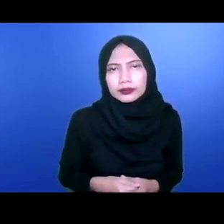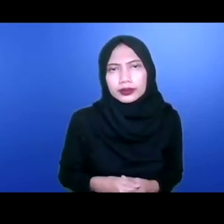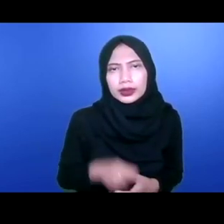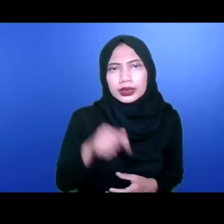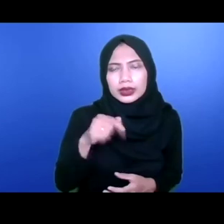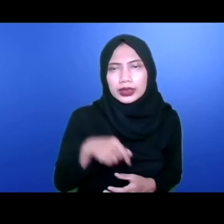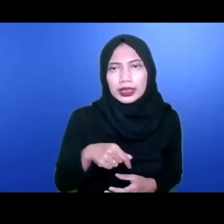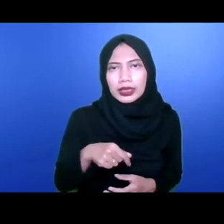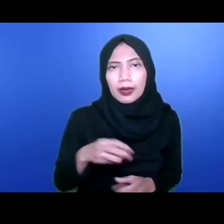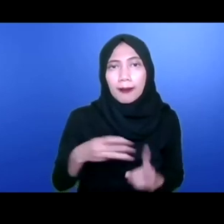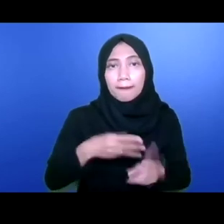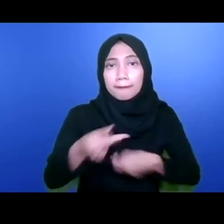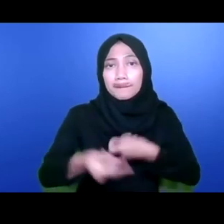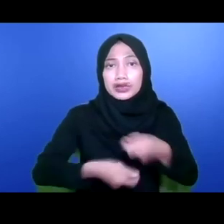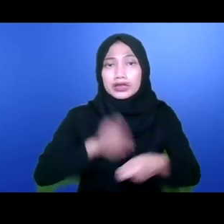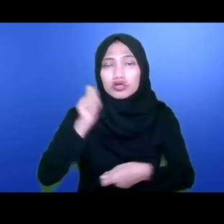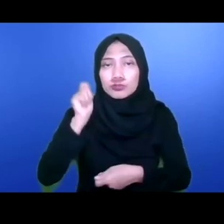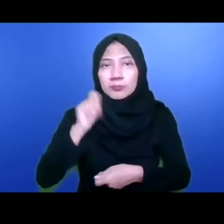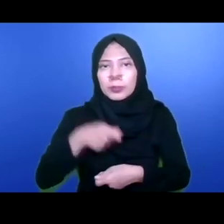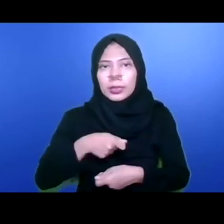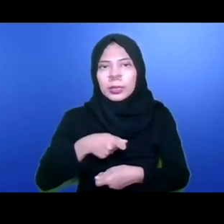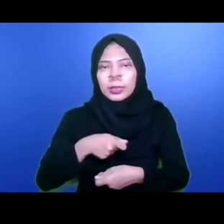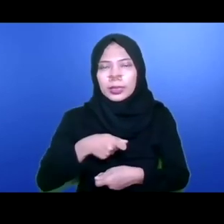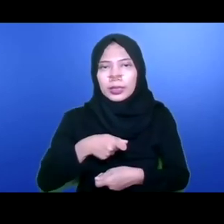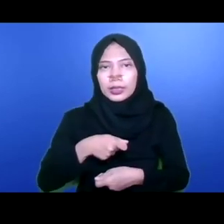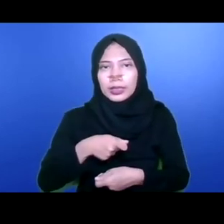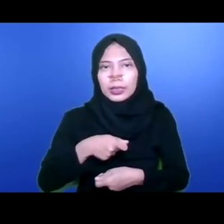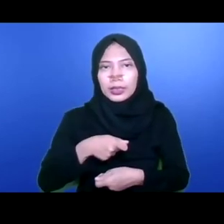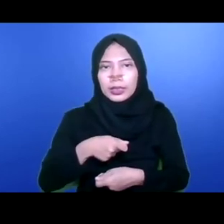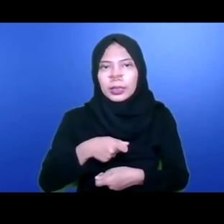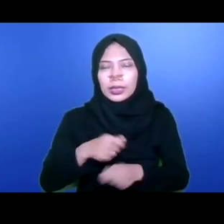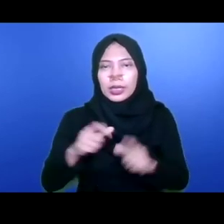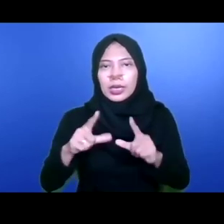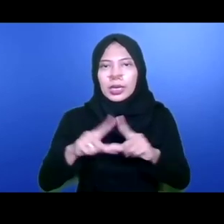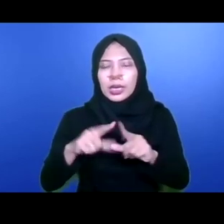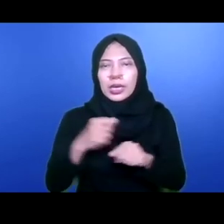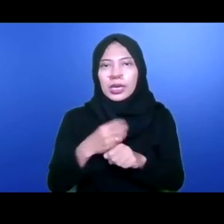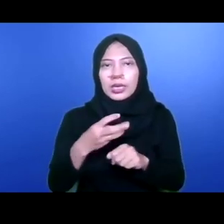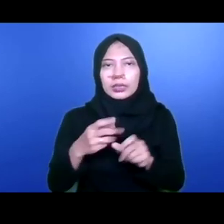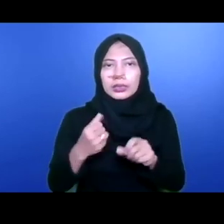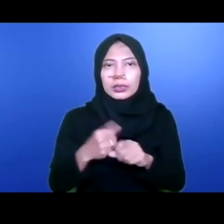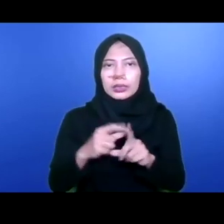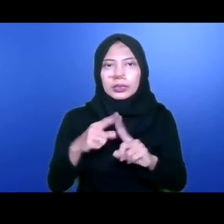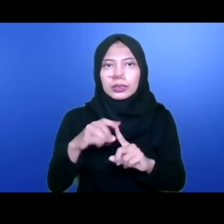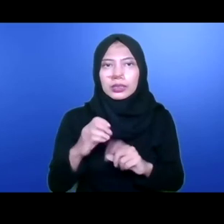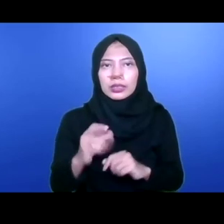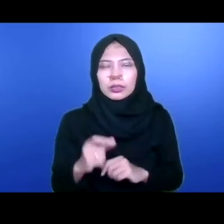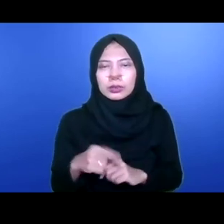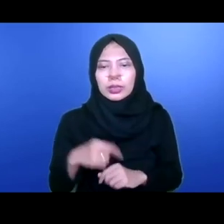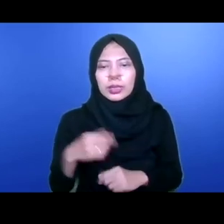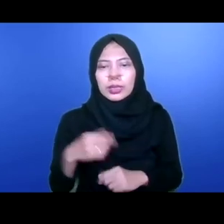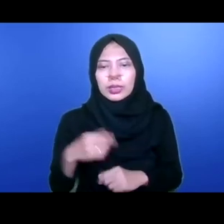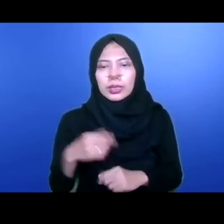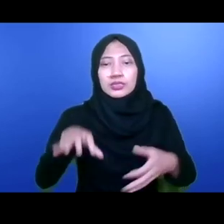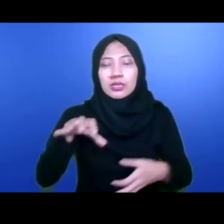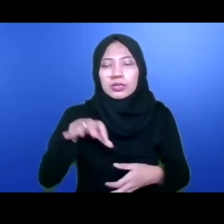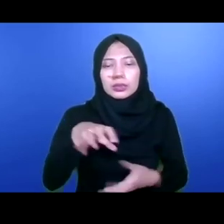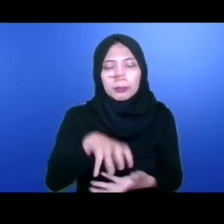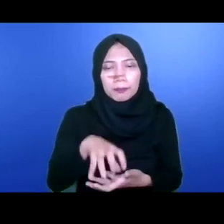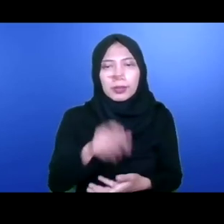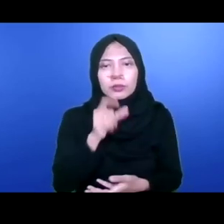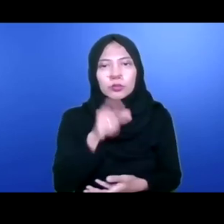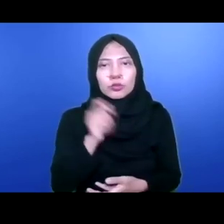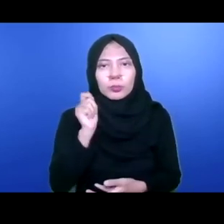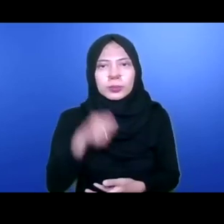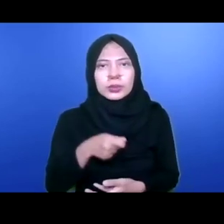pakai kayak agregator, merchant agregator. Jika kita kasih insentif, kita kasih rule of the game, bisa menggunakan seperti